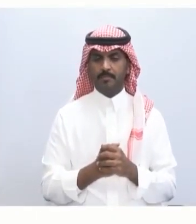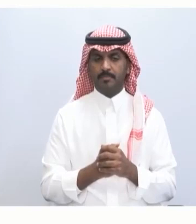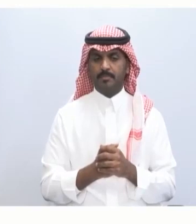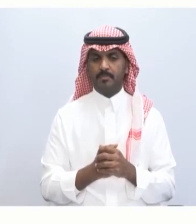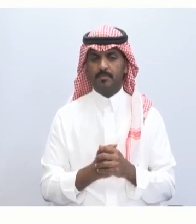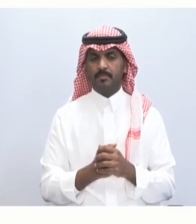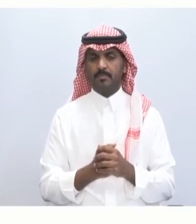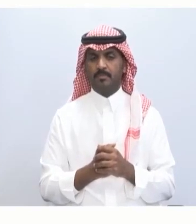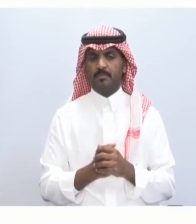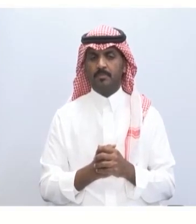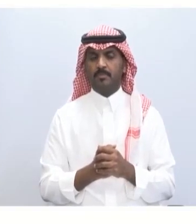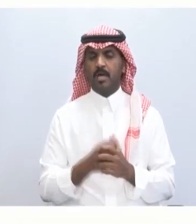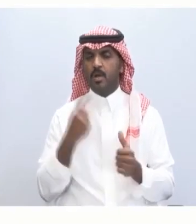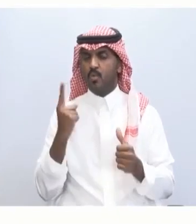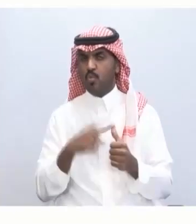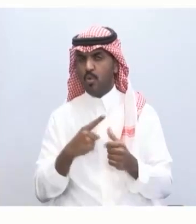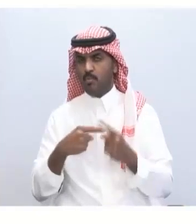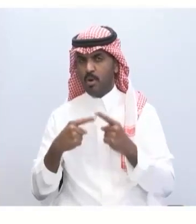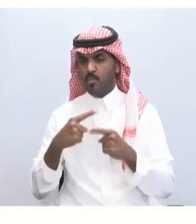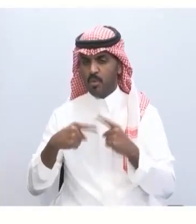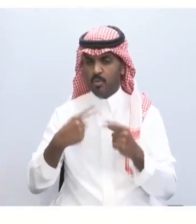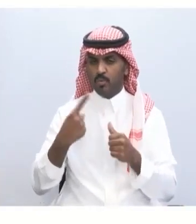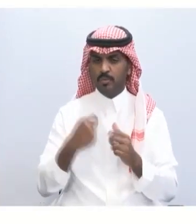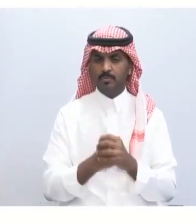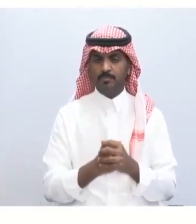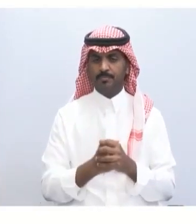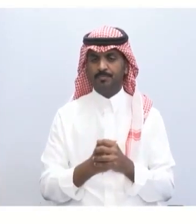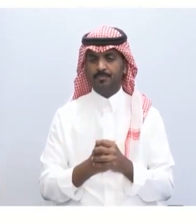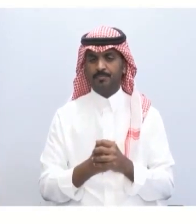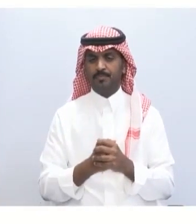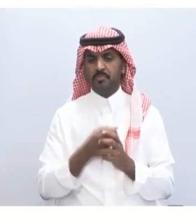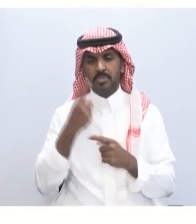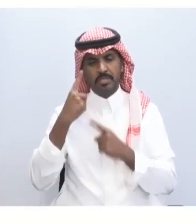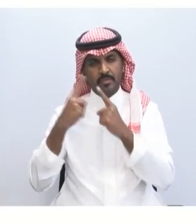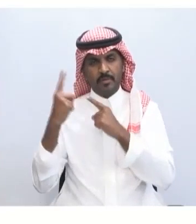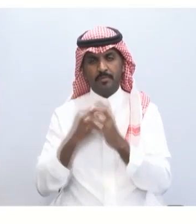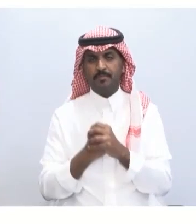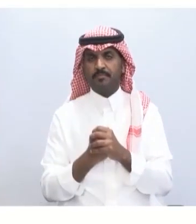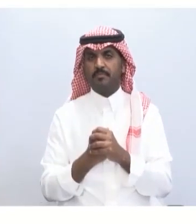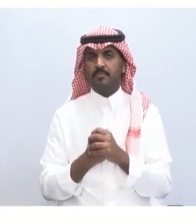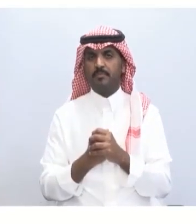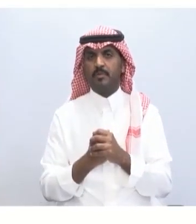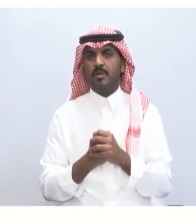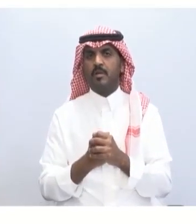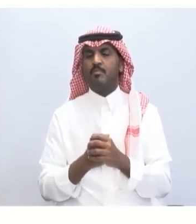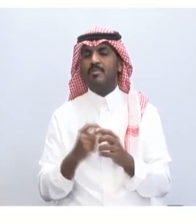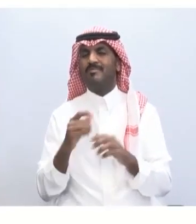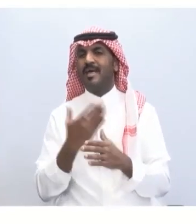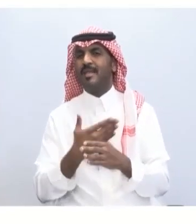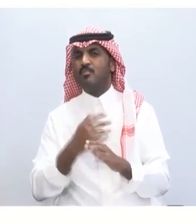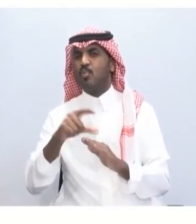هي كالتالي انا وانتم نستذكر ما اخذناه لان المواضيع ابنائي وبنات